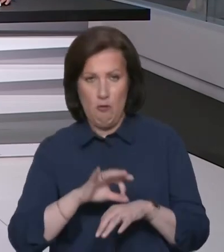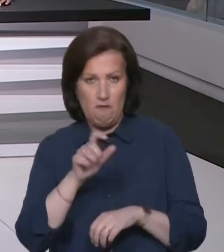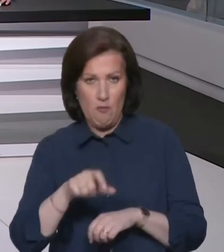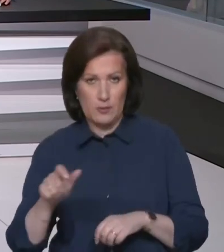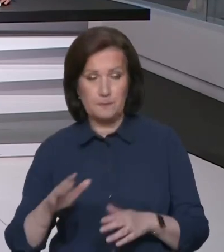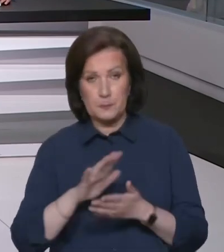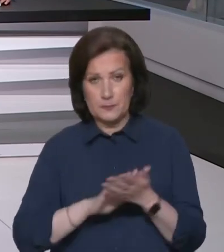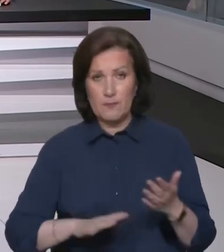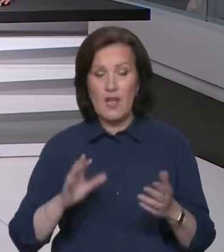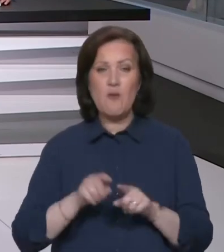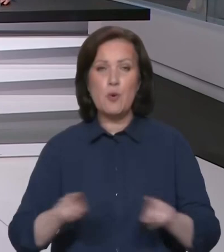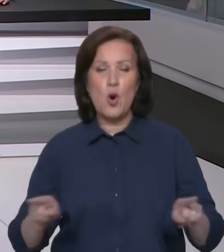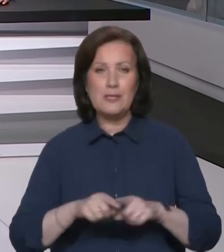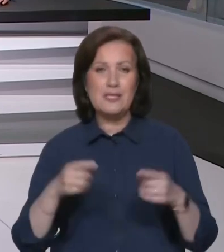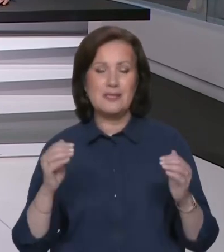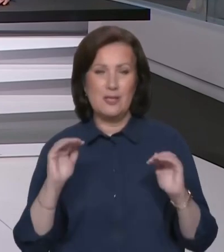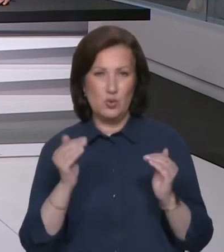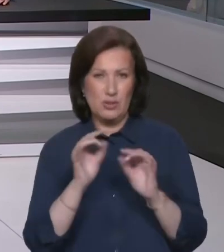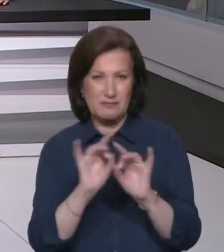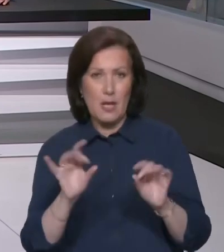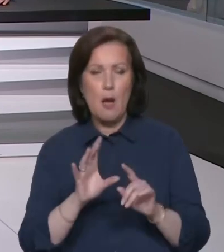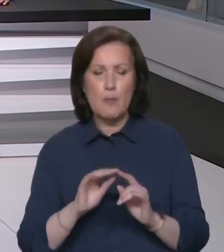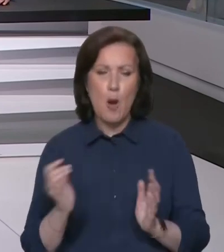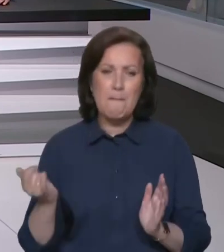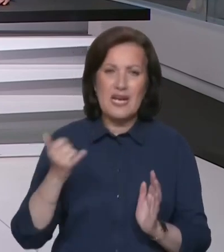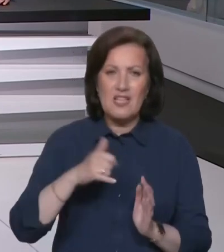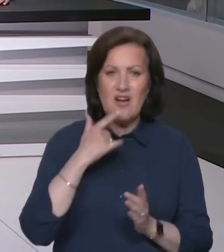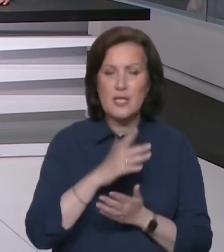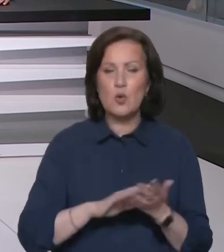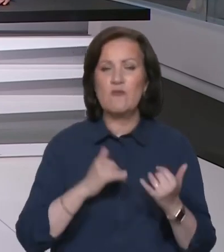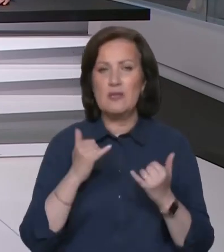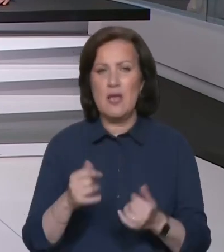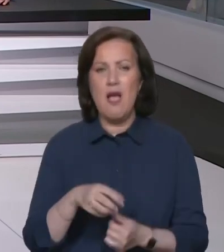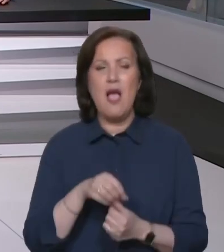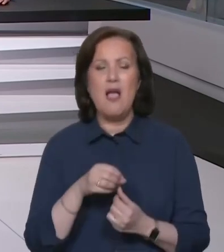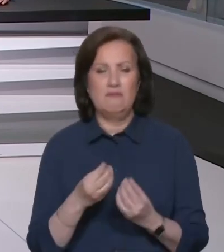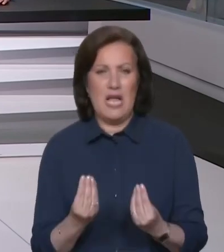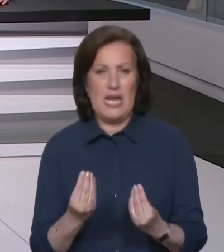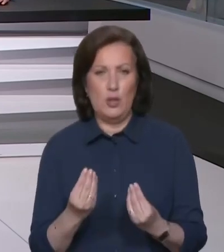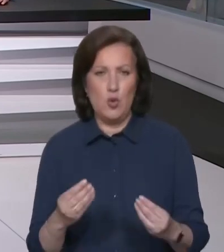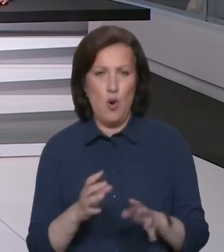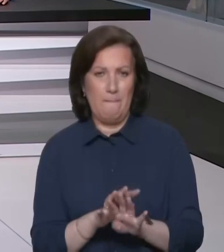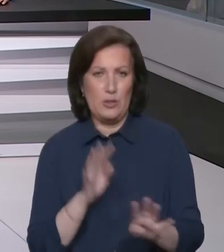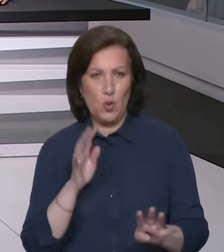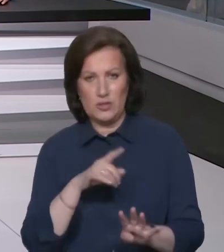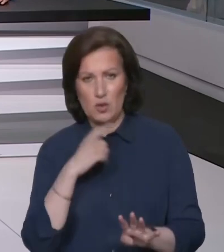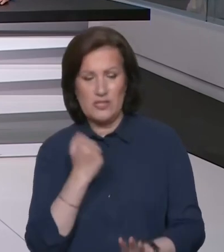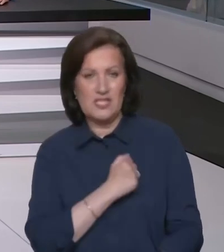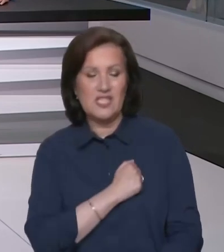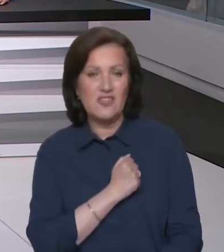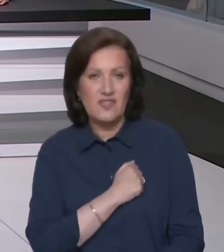своїх пропагандистських сюжетах розказують про переливання крові для елітного підрозділу російських